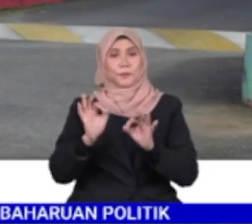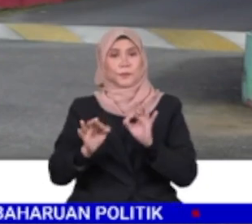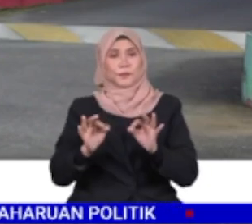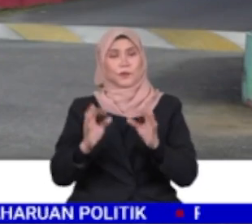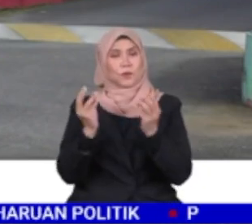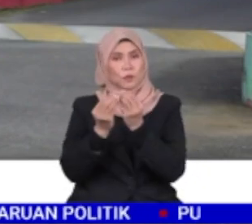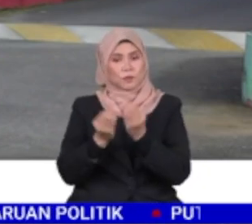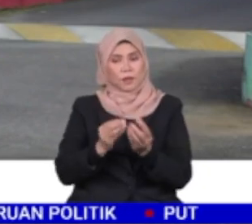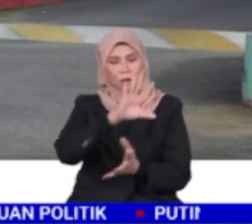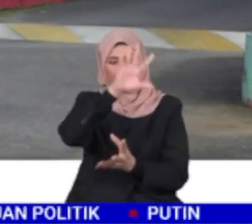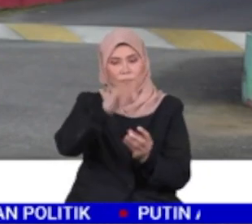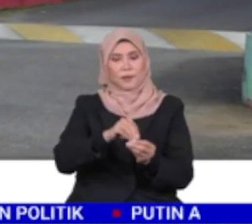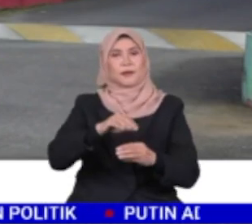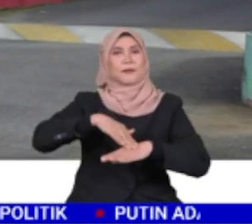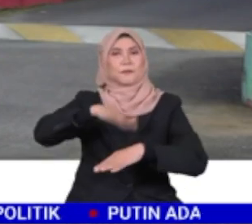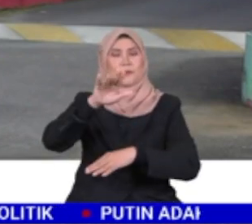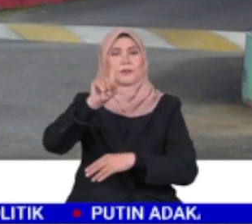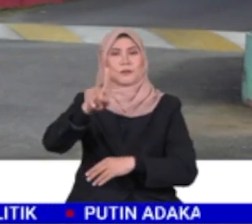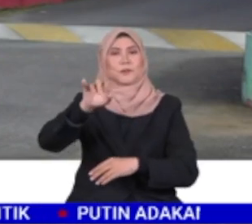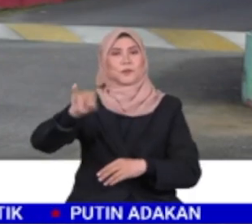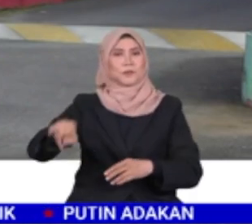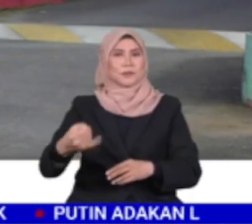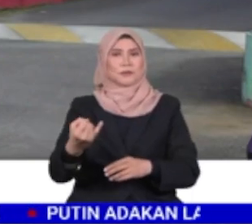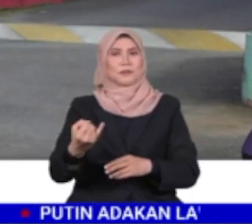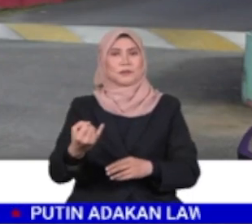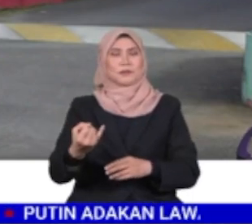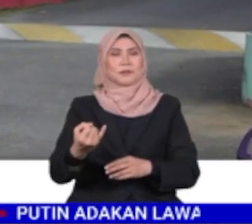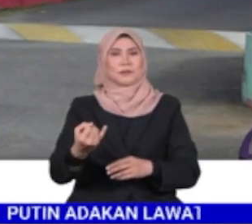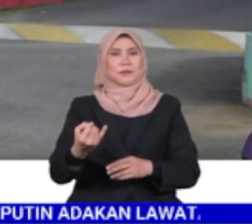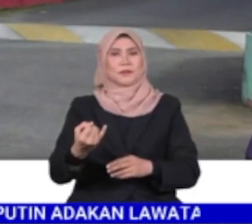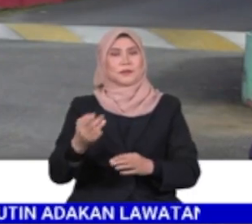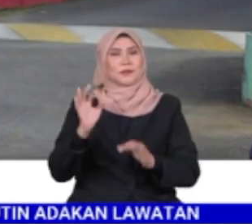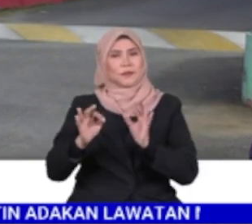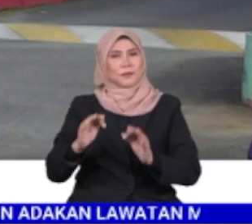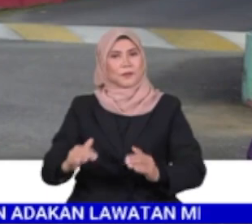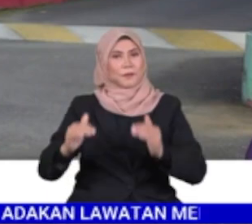hanya jumlahnya melebihi 1 juta lah kalau